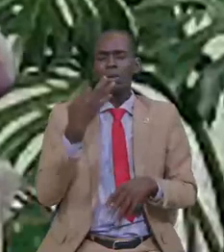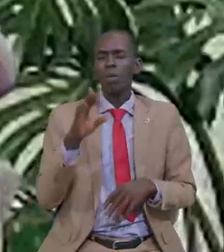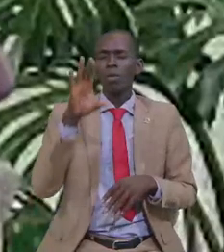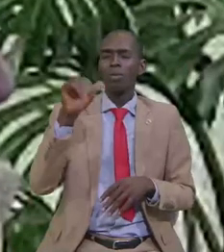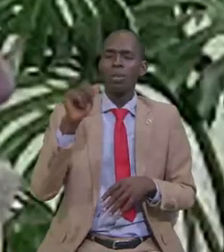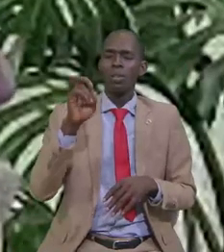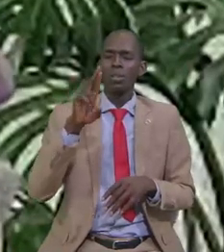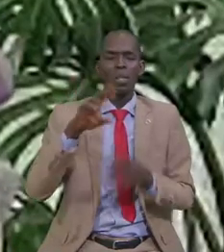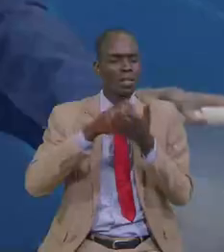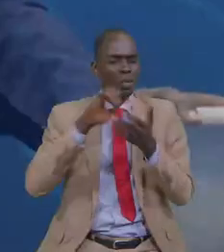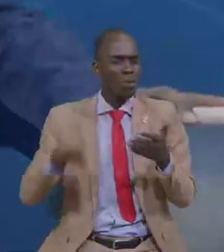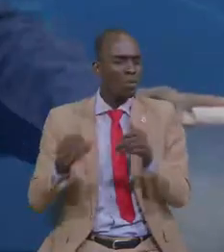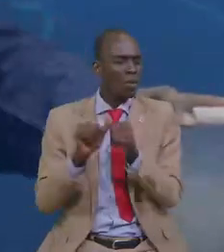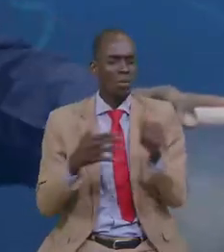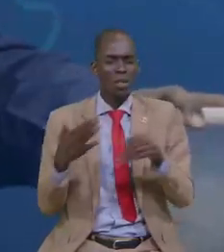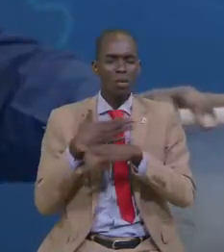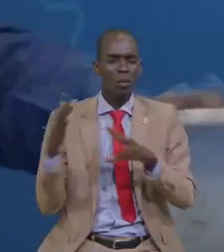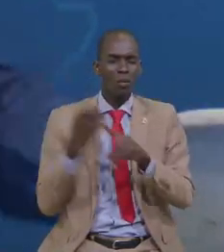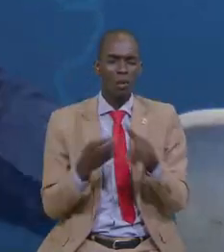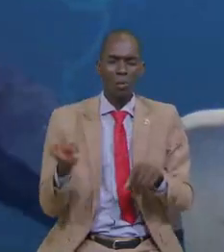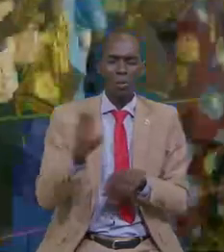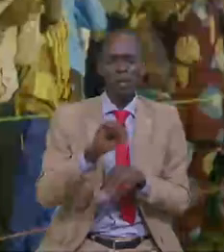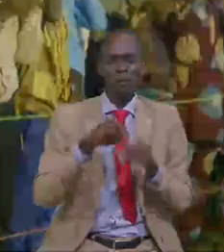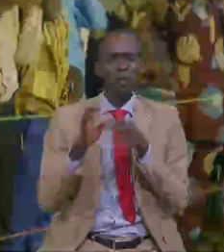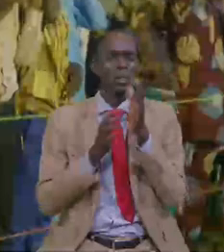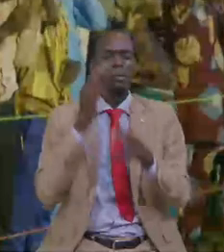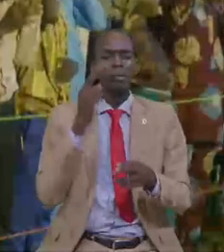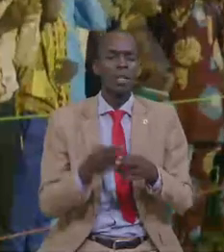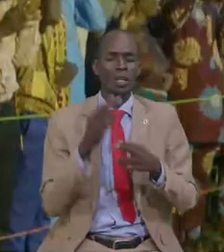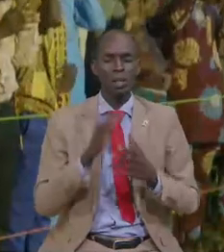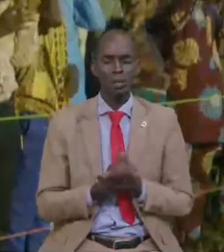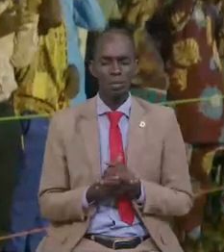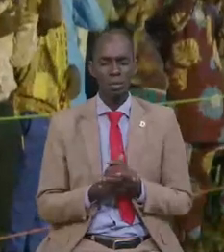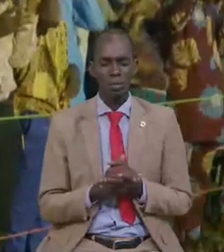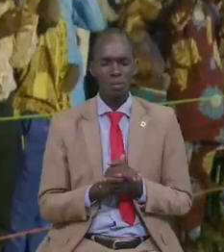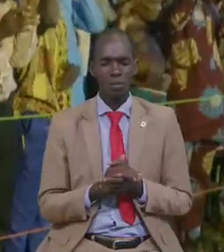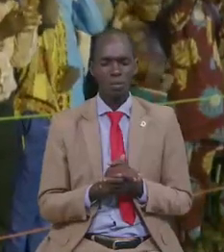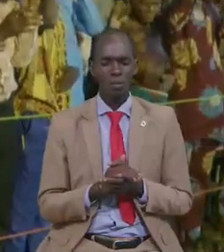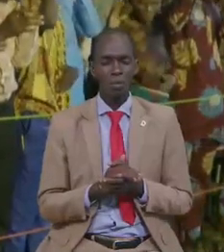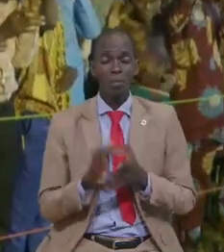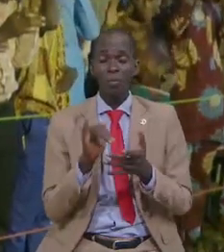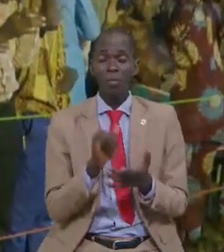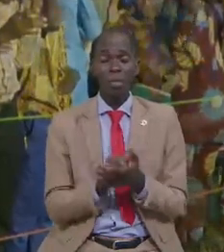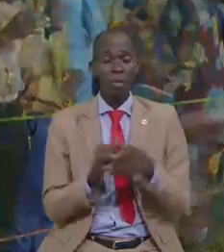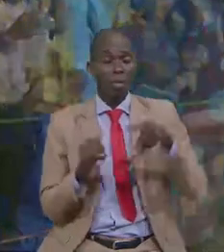tout type de cancer soit ôté de leur vie maintenant au nom de Jésus-Christ.